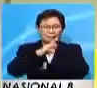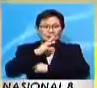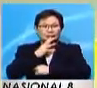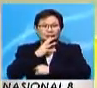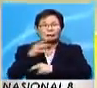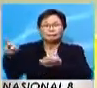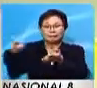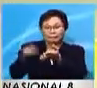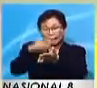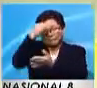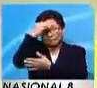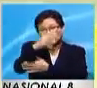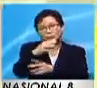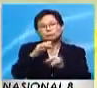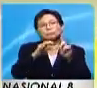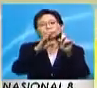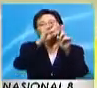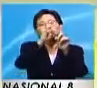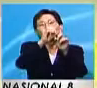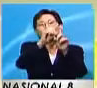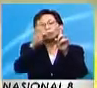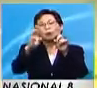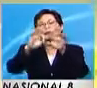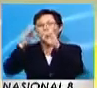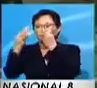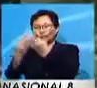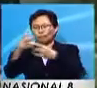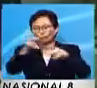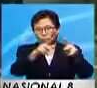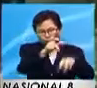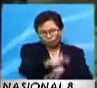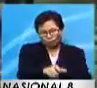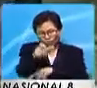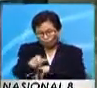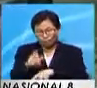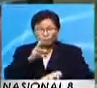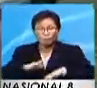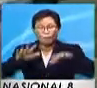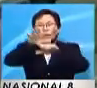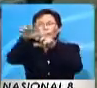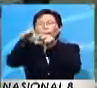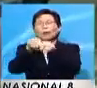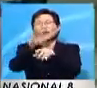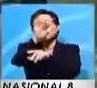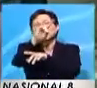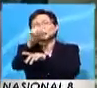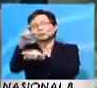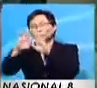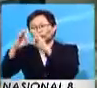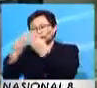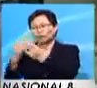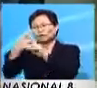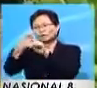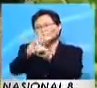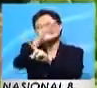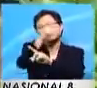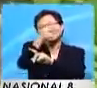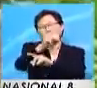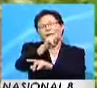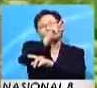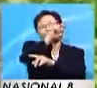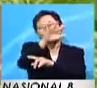kenyataannya memaklumkan 106 buah keluarga penduduk terjejas banjir meliputi 81 keluarga dari Yan dan